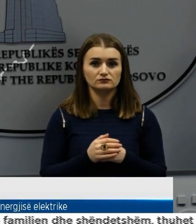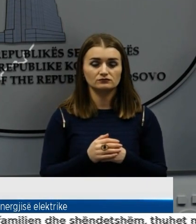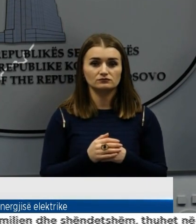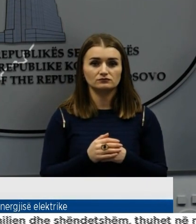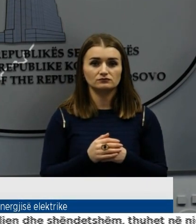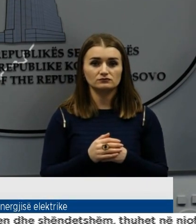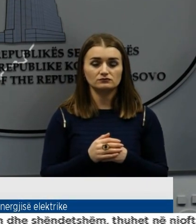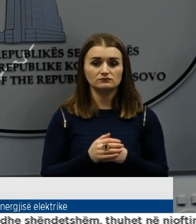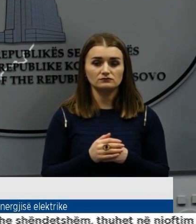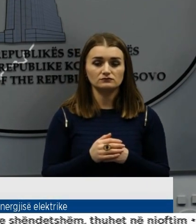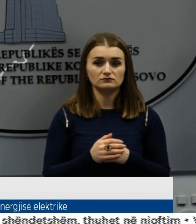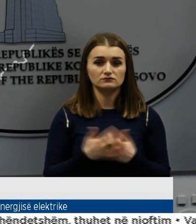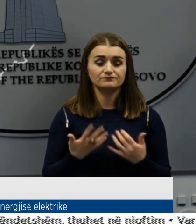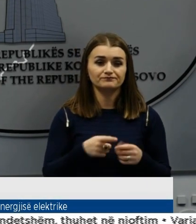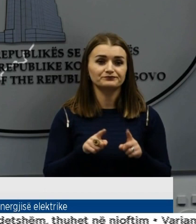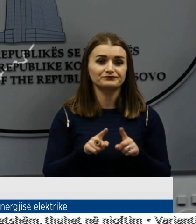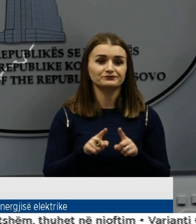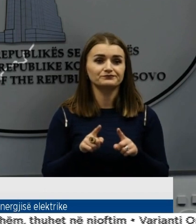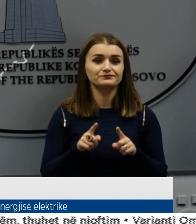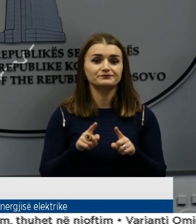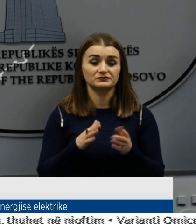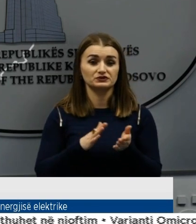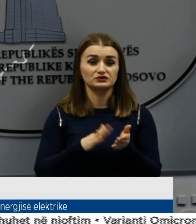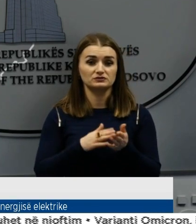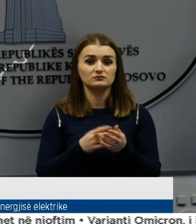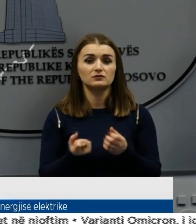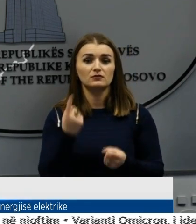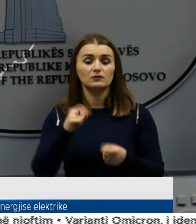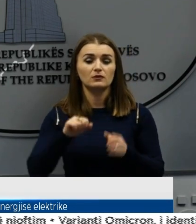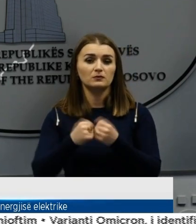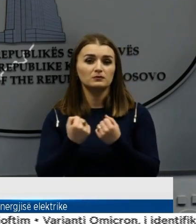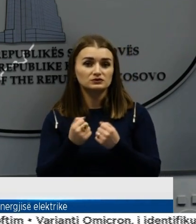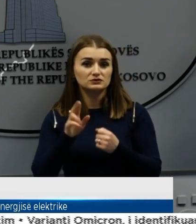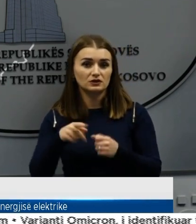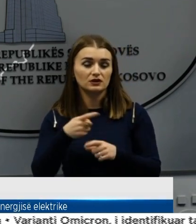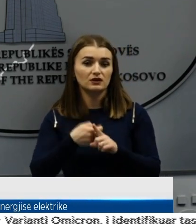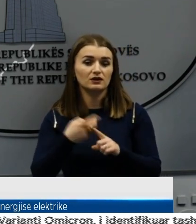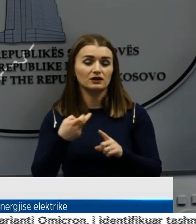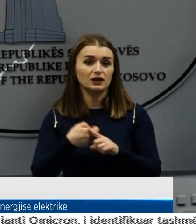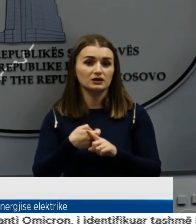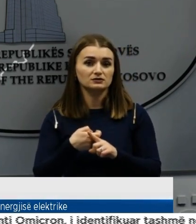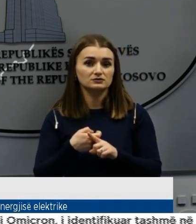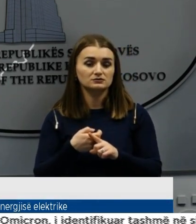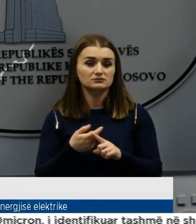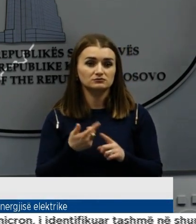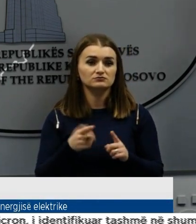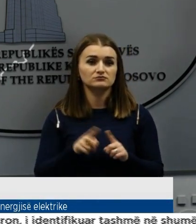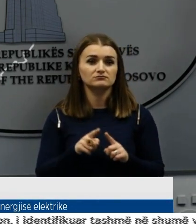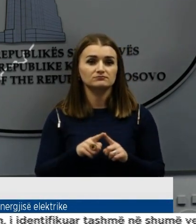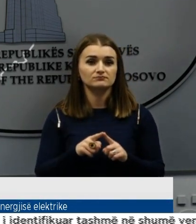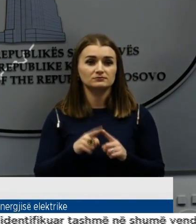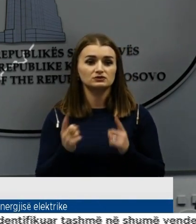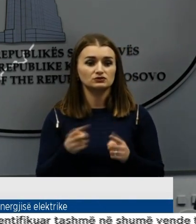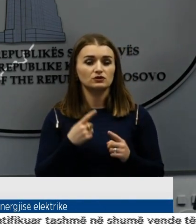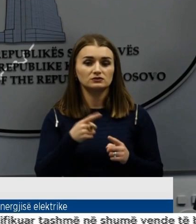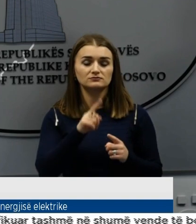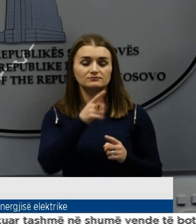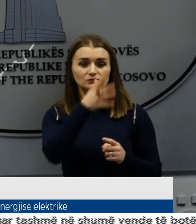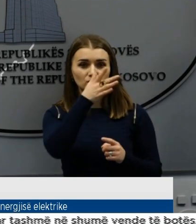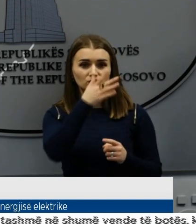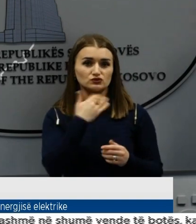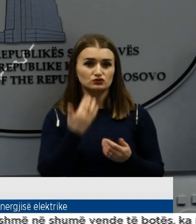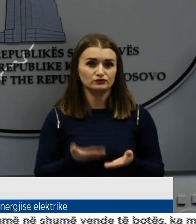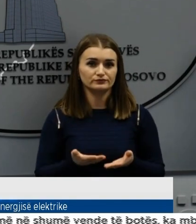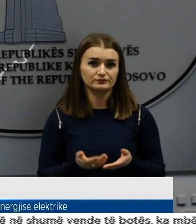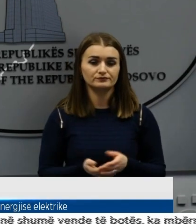në KEK ka qenë një faktor kryesor që e ka bërë situatën më të keqe se sa që e kemi vlerësuar para prakisht. Së